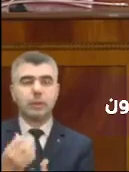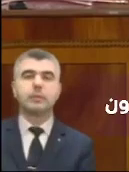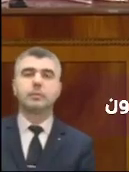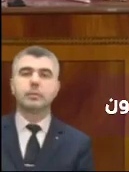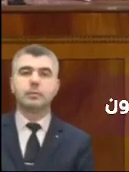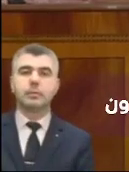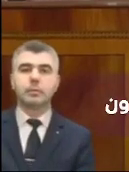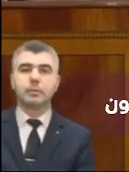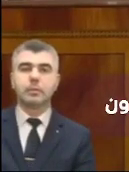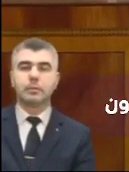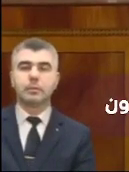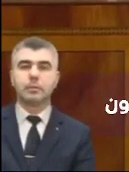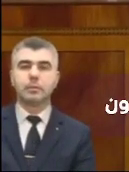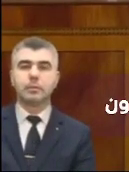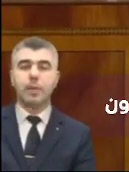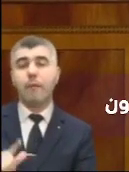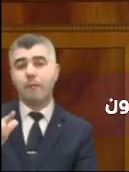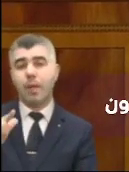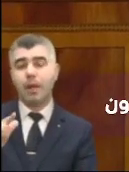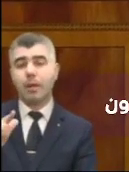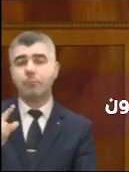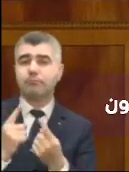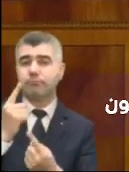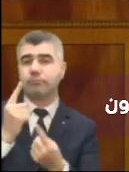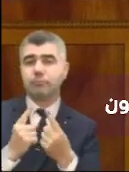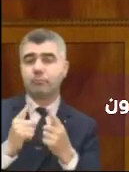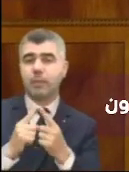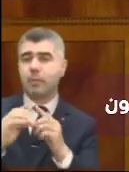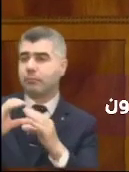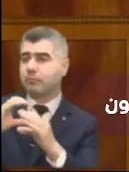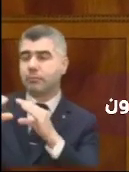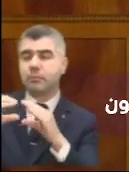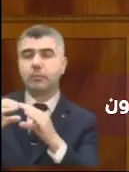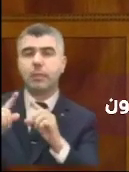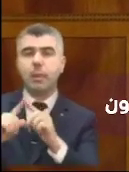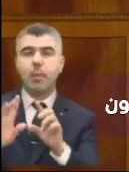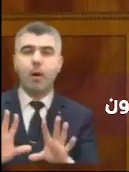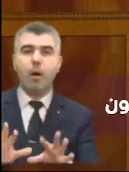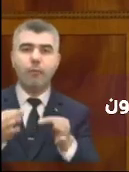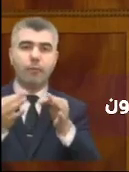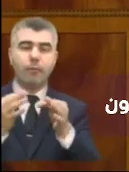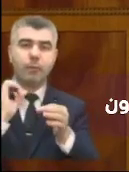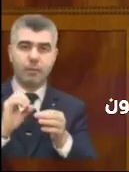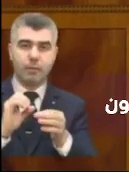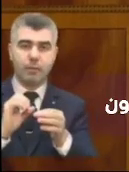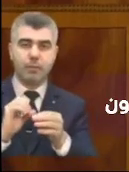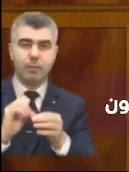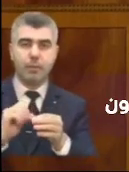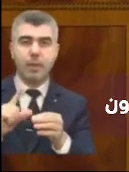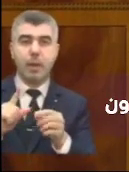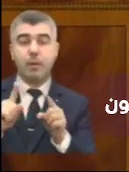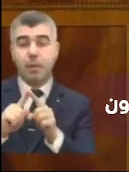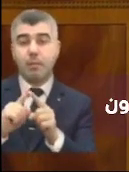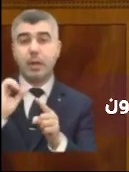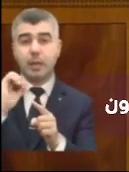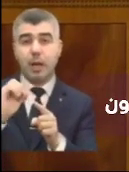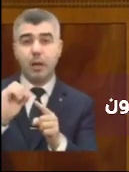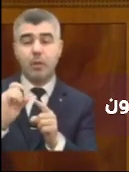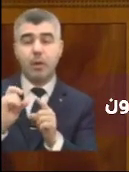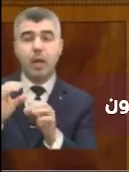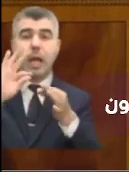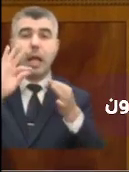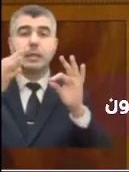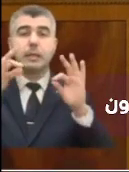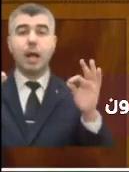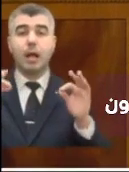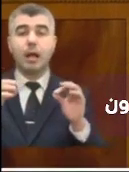السنوات العشر في الهند الصينية، وأيضا السنوات الطويلة للحرب الجزائرية، وبالتالي تم التأكيد